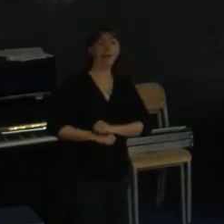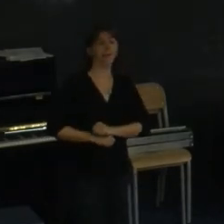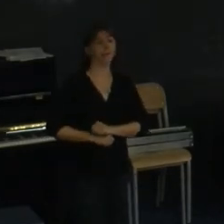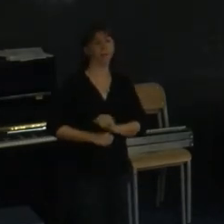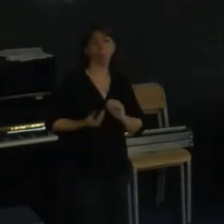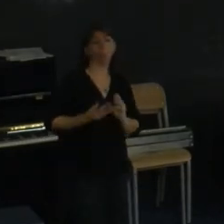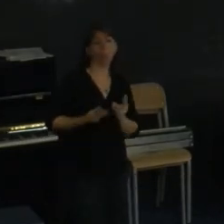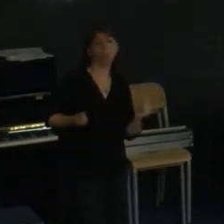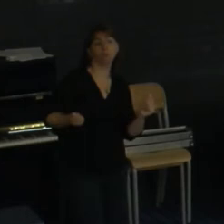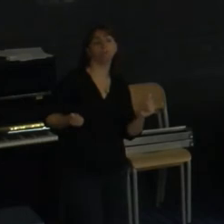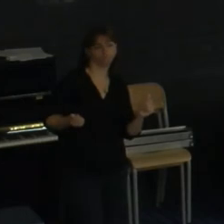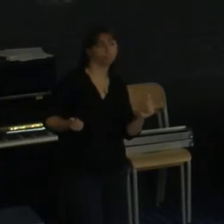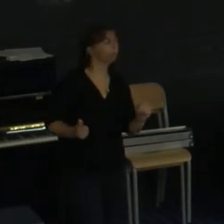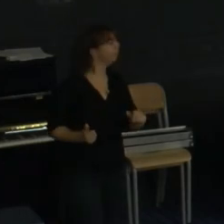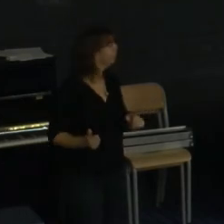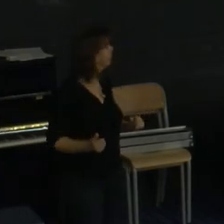Ensuite,